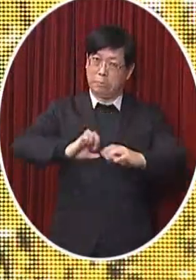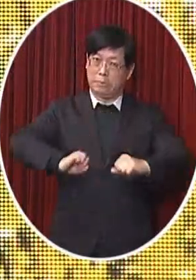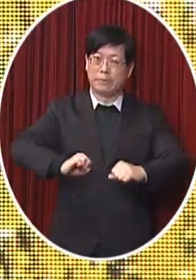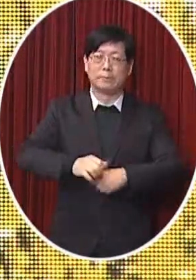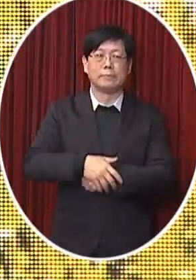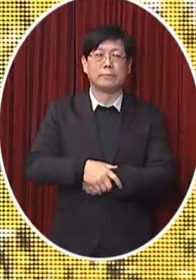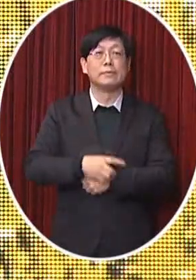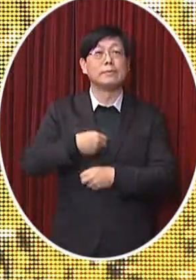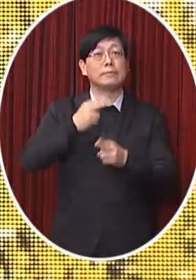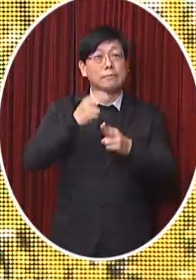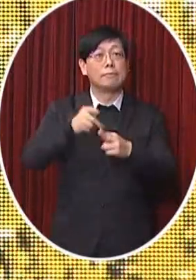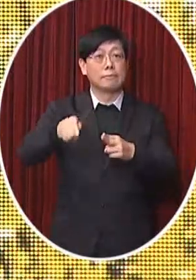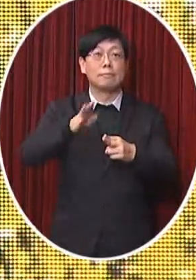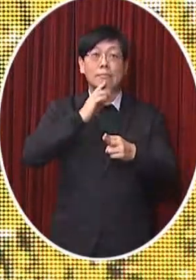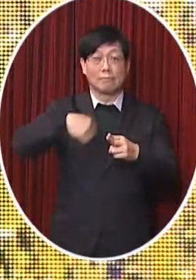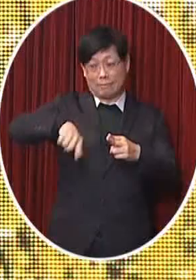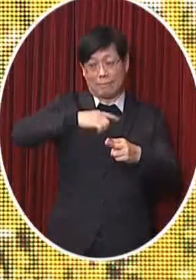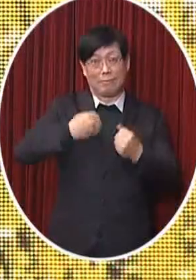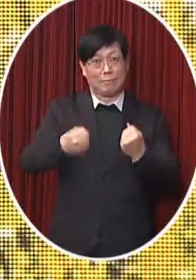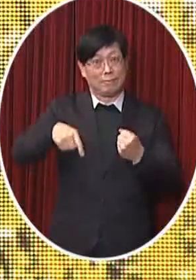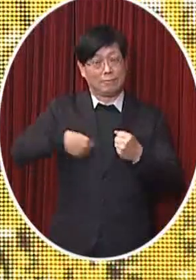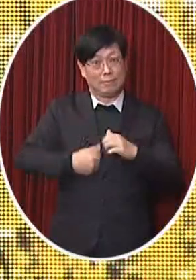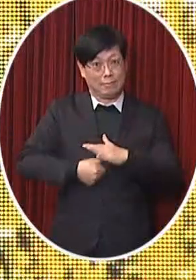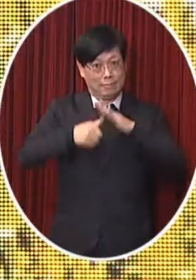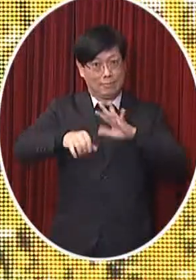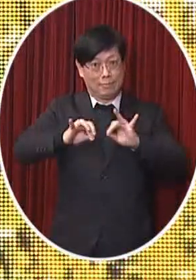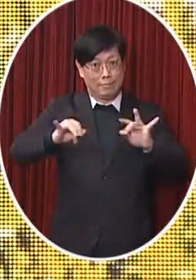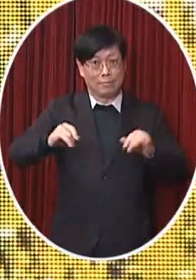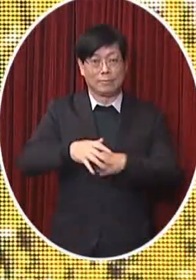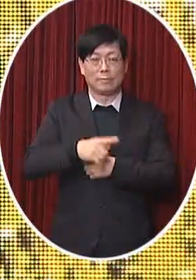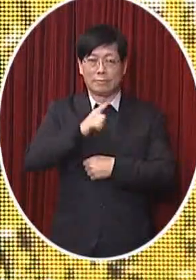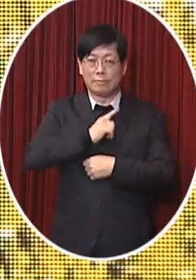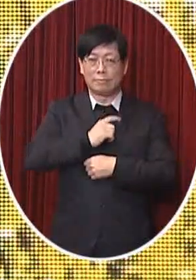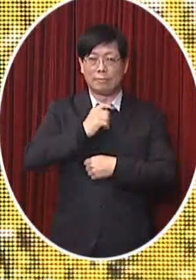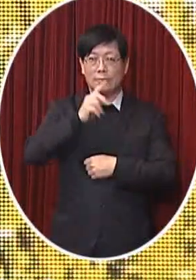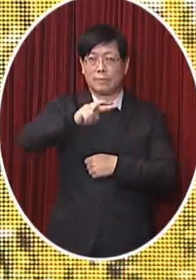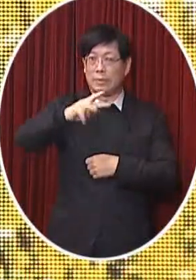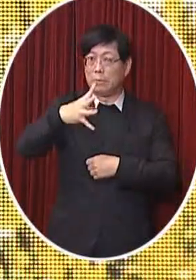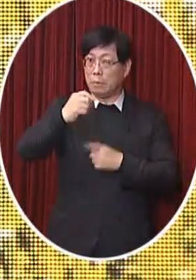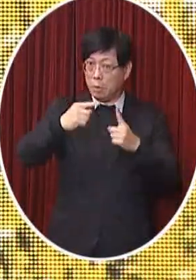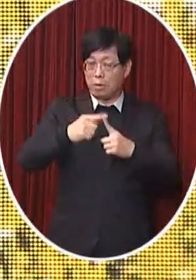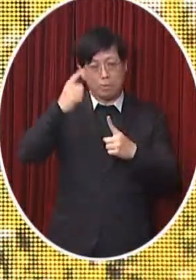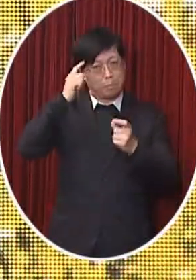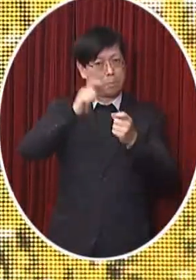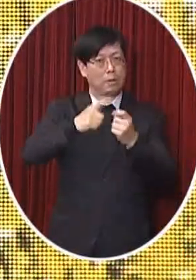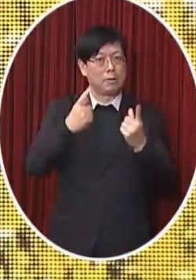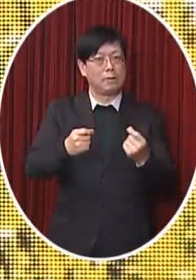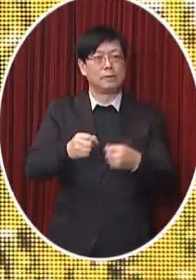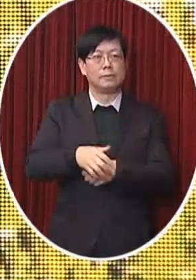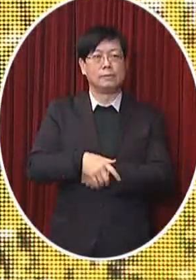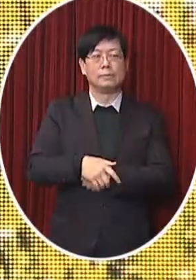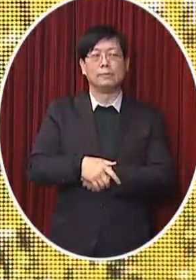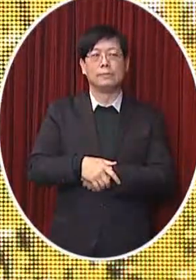存。我相信这是我们生长在台湾这块土地上2300万人共同的目标。